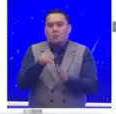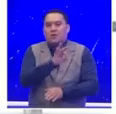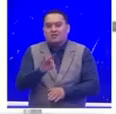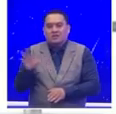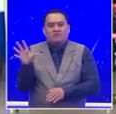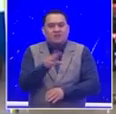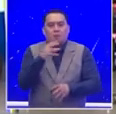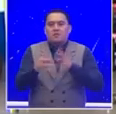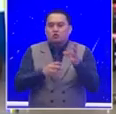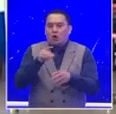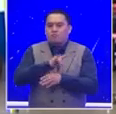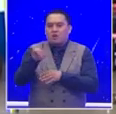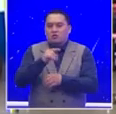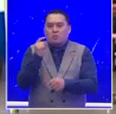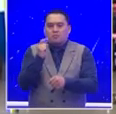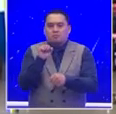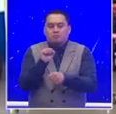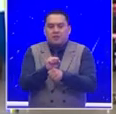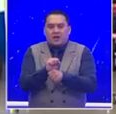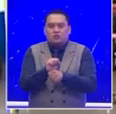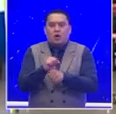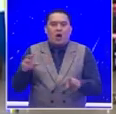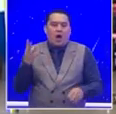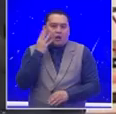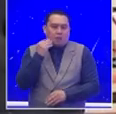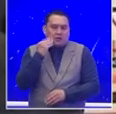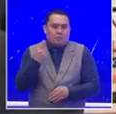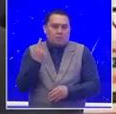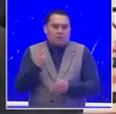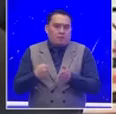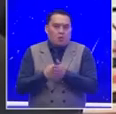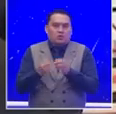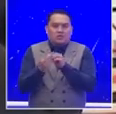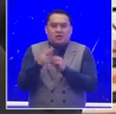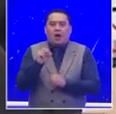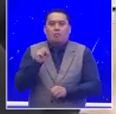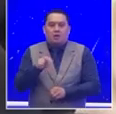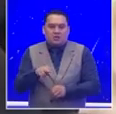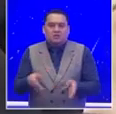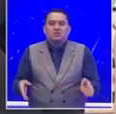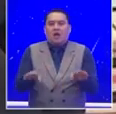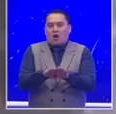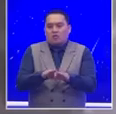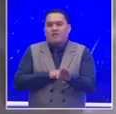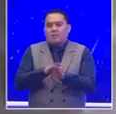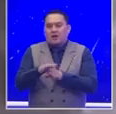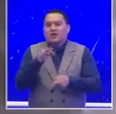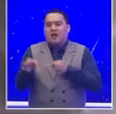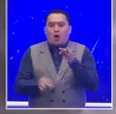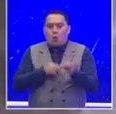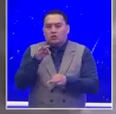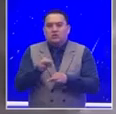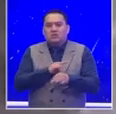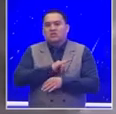всех международных полетов приостановлено в столице и Алматы с 1 по 13 апреля. Закрыто выполнение всех регулярных